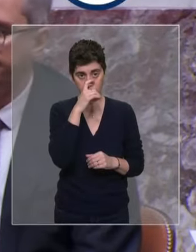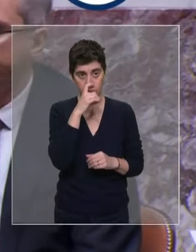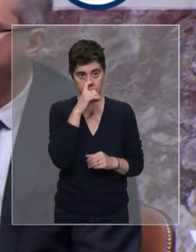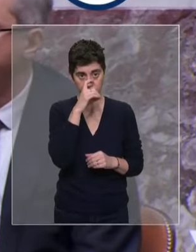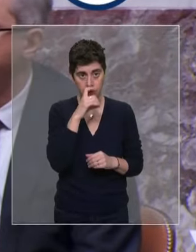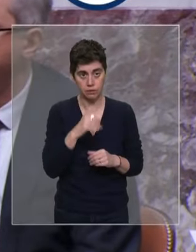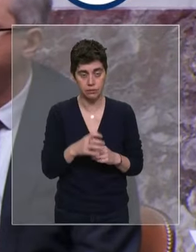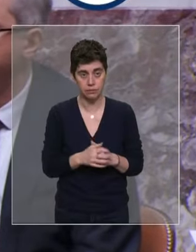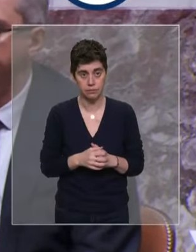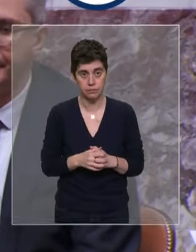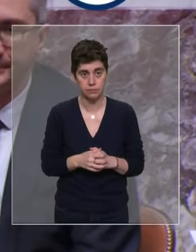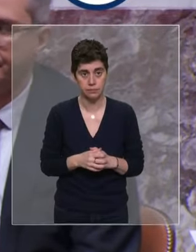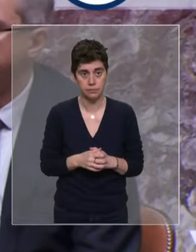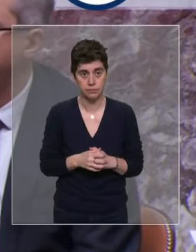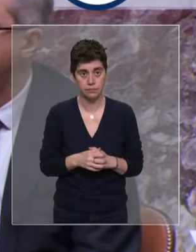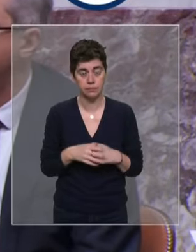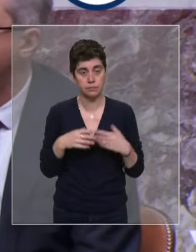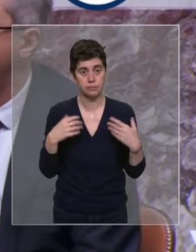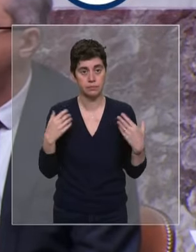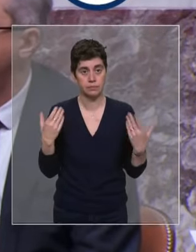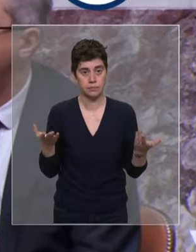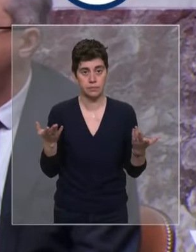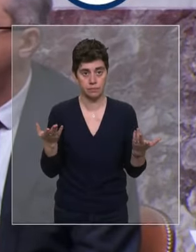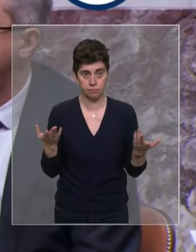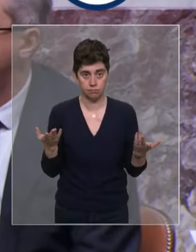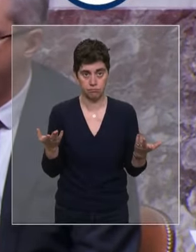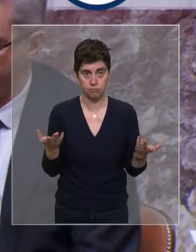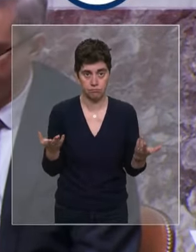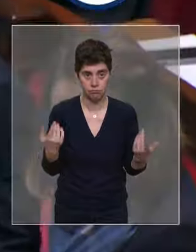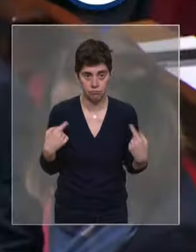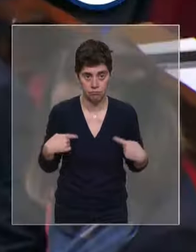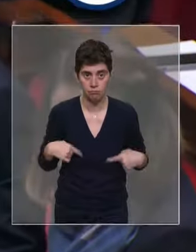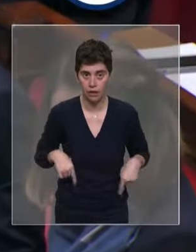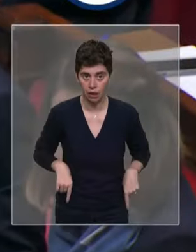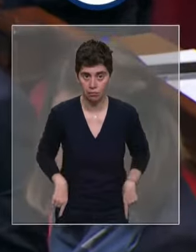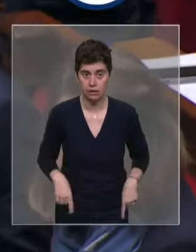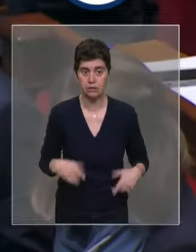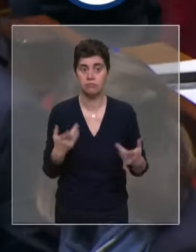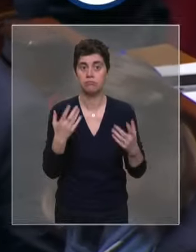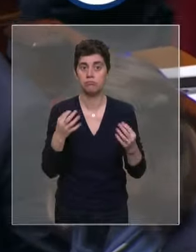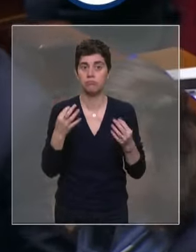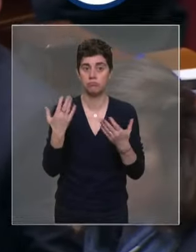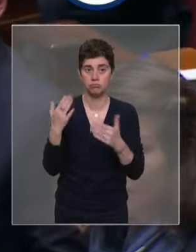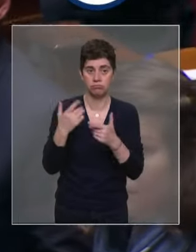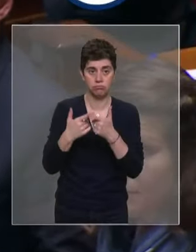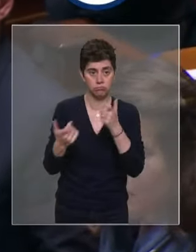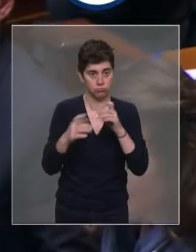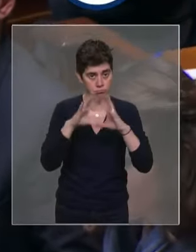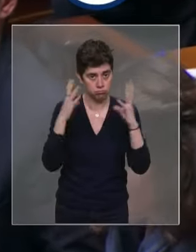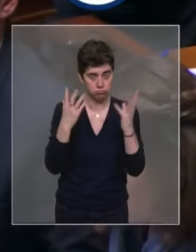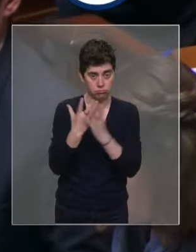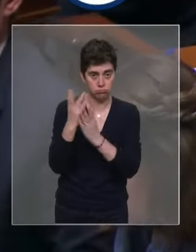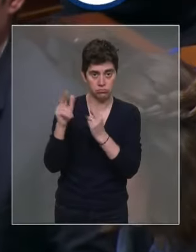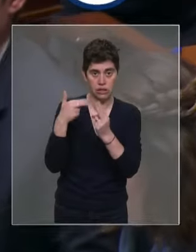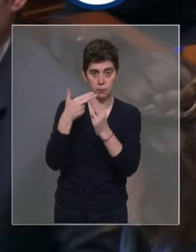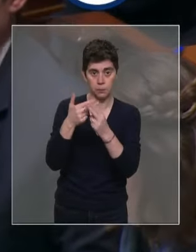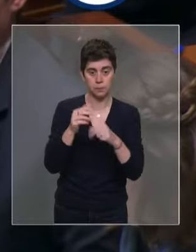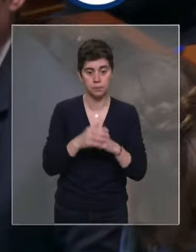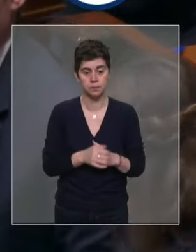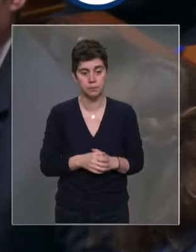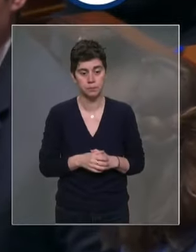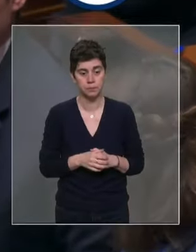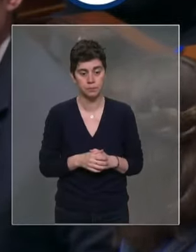de la francophonie, des Français de l'étranger. Merci beaucoup, Madame la Présidente, Madame la députée, Mesdames et Messieurs